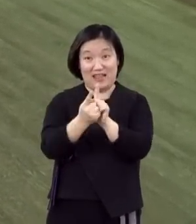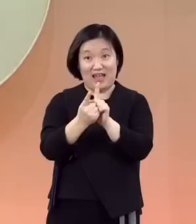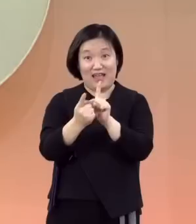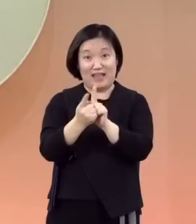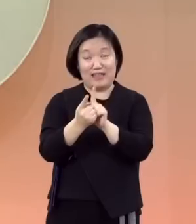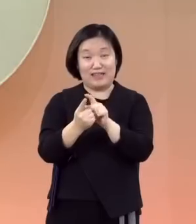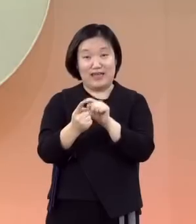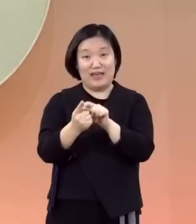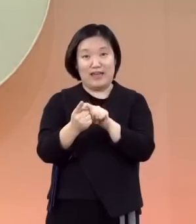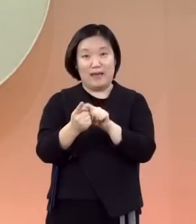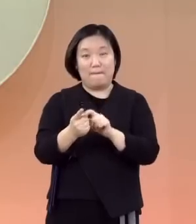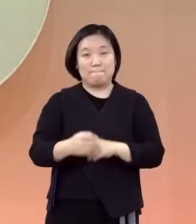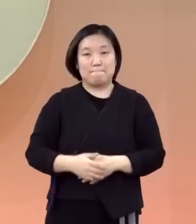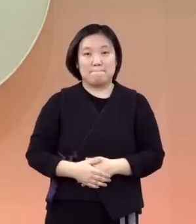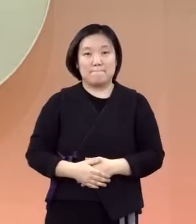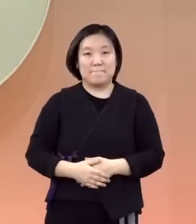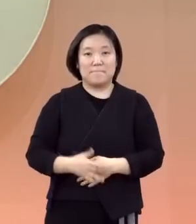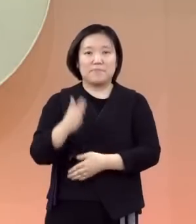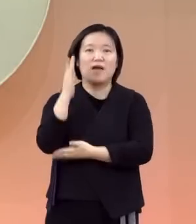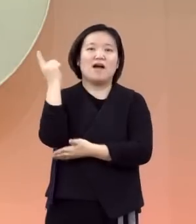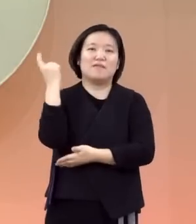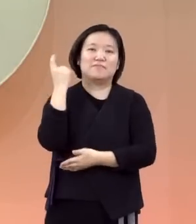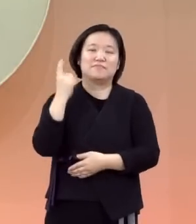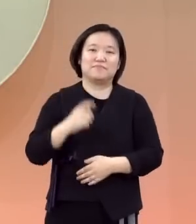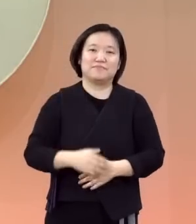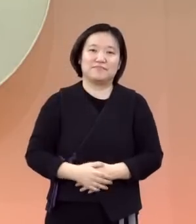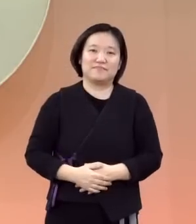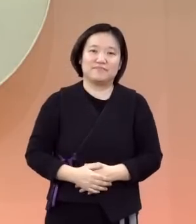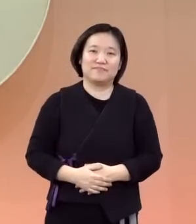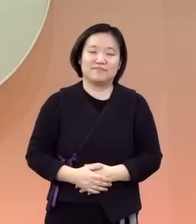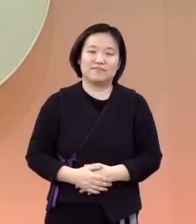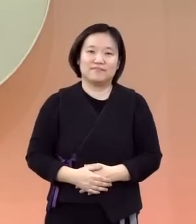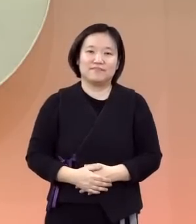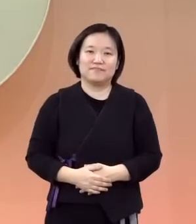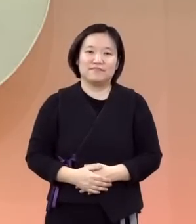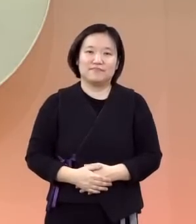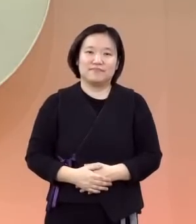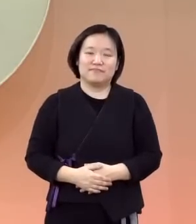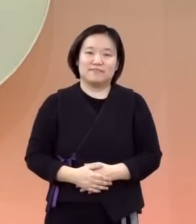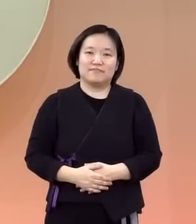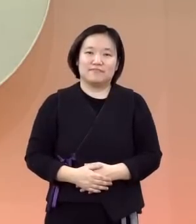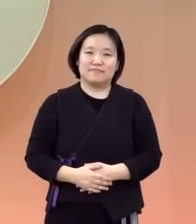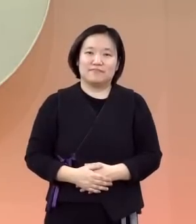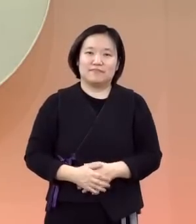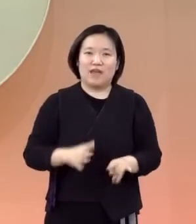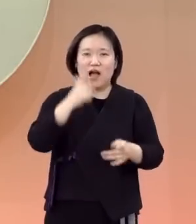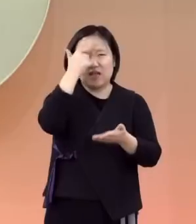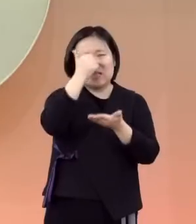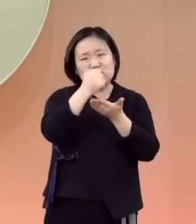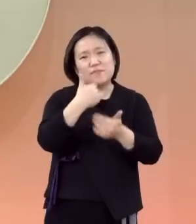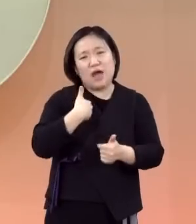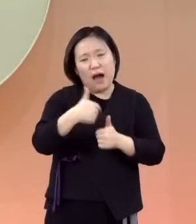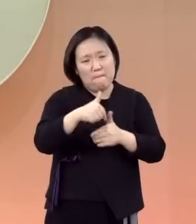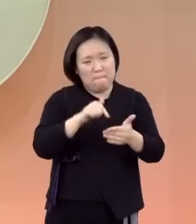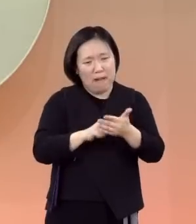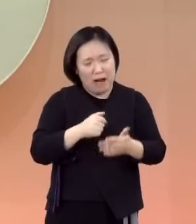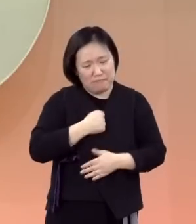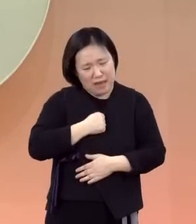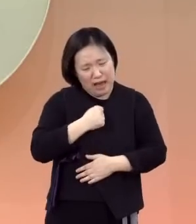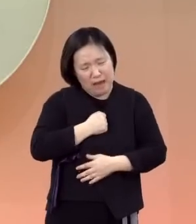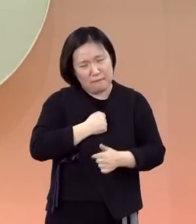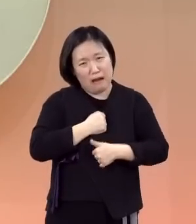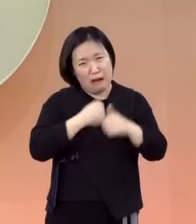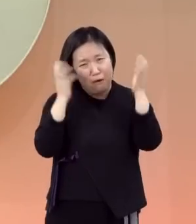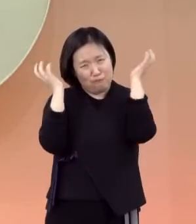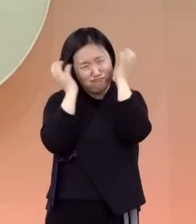그들이제게이렇게말했습니다.그들은 “스님,제마음은너무나